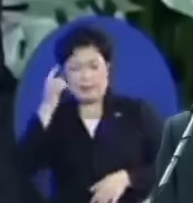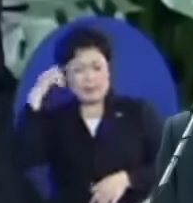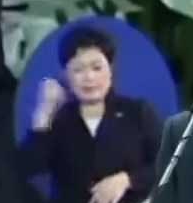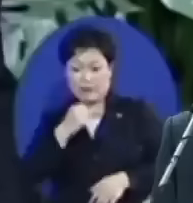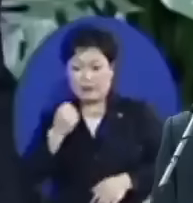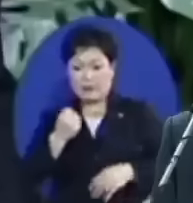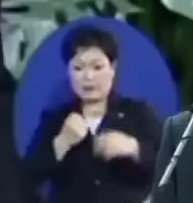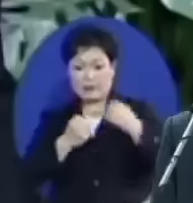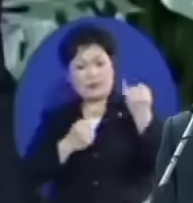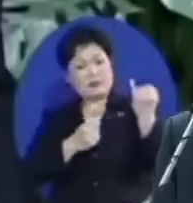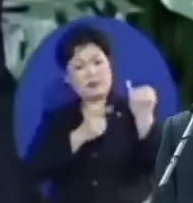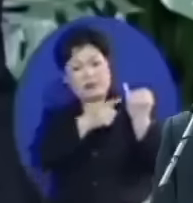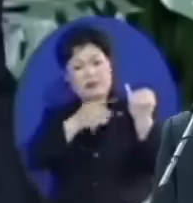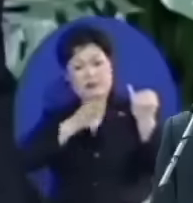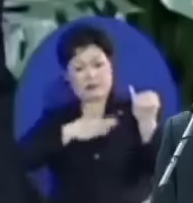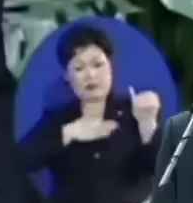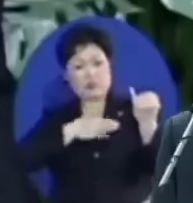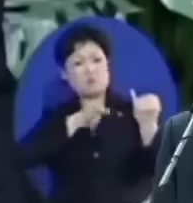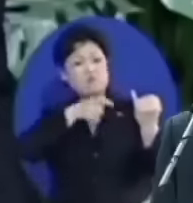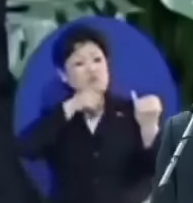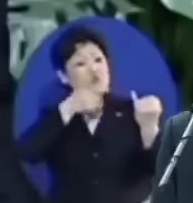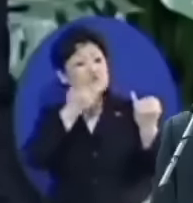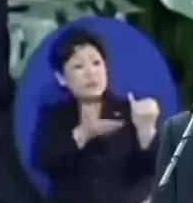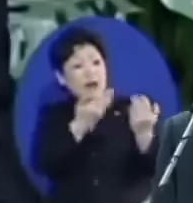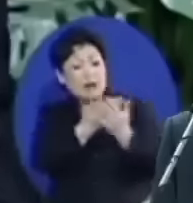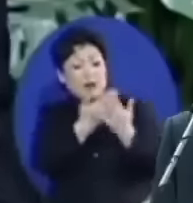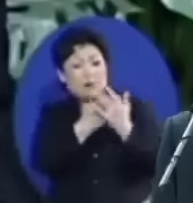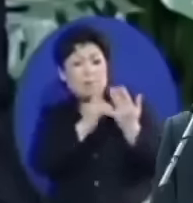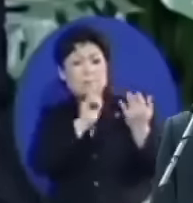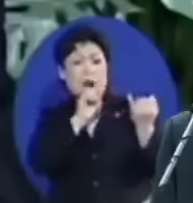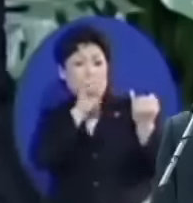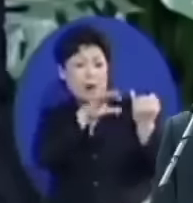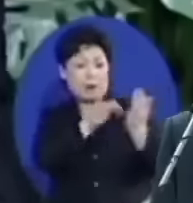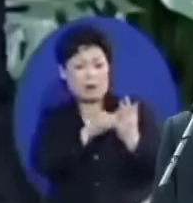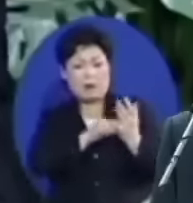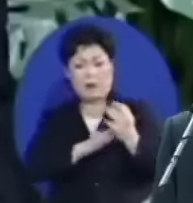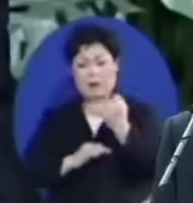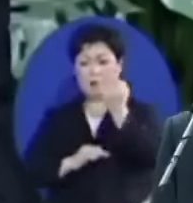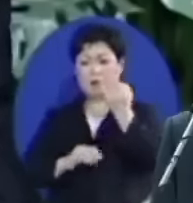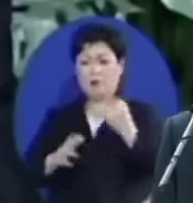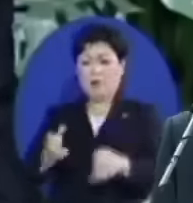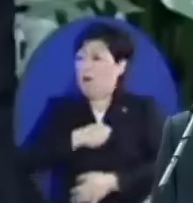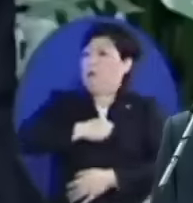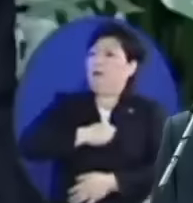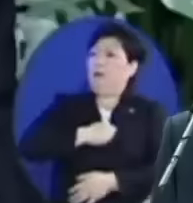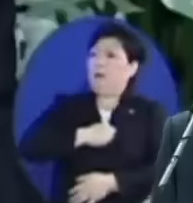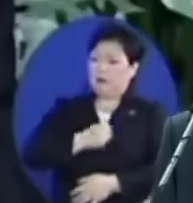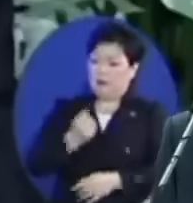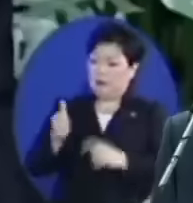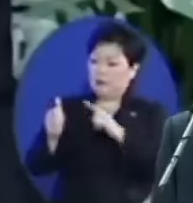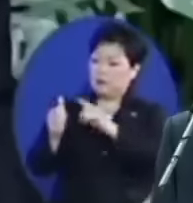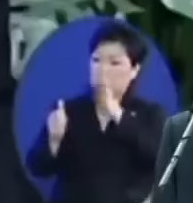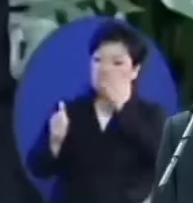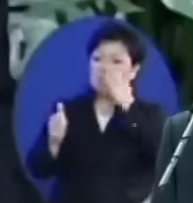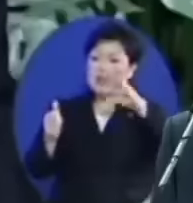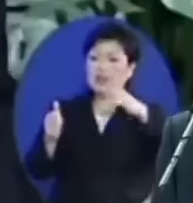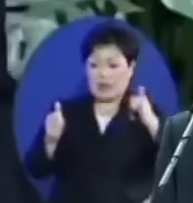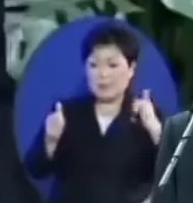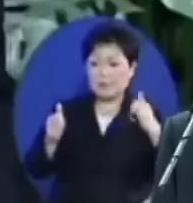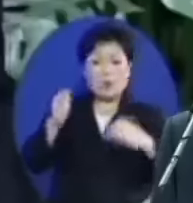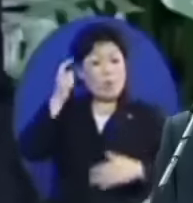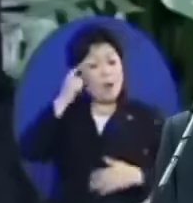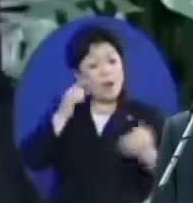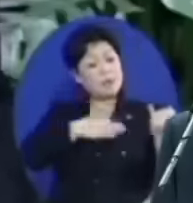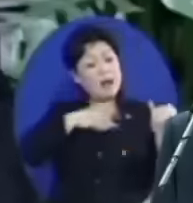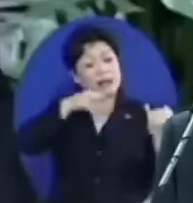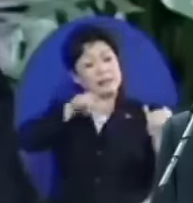예수님께서 여자여 나에게 물을 좀 주시오 말을 붙이는 것입니다. 그러니까 깜짝 놀라서 당신 유대인으로 어찌 사마리아 여자에게 물을